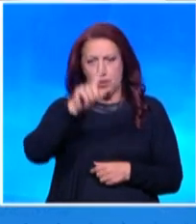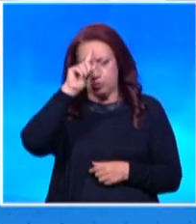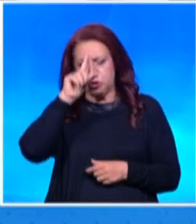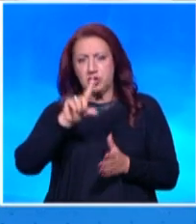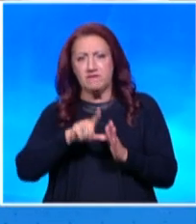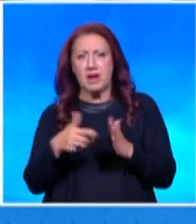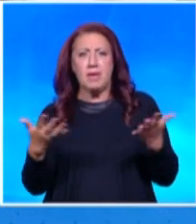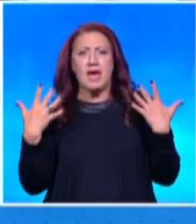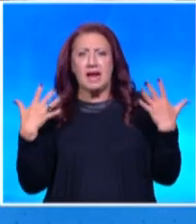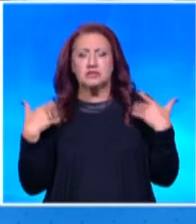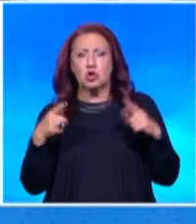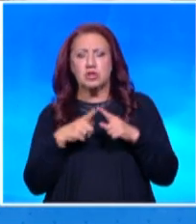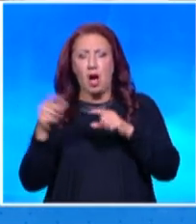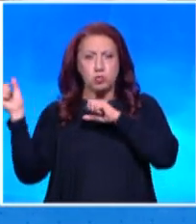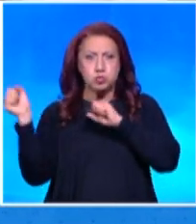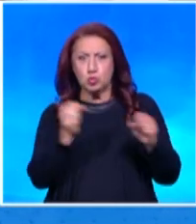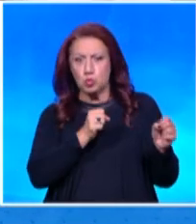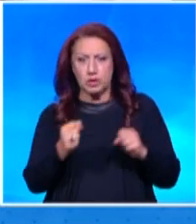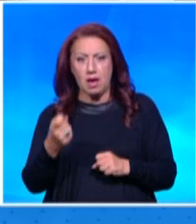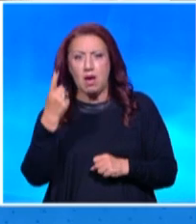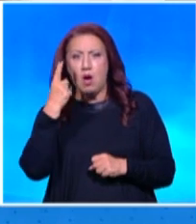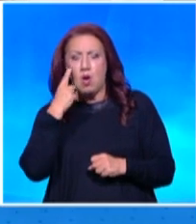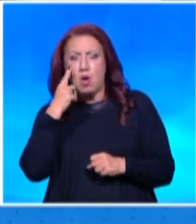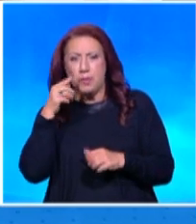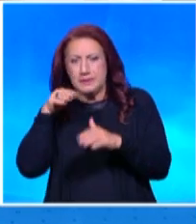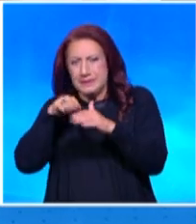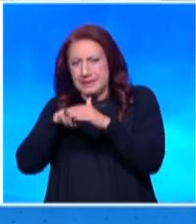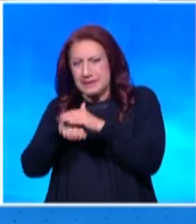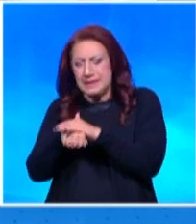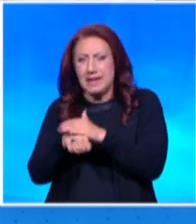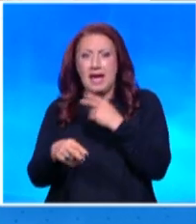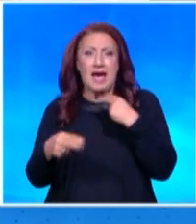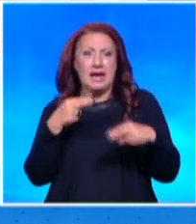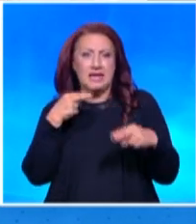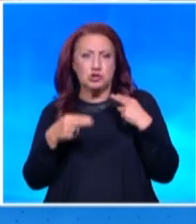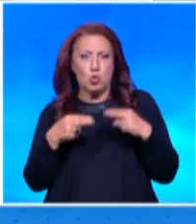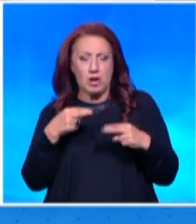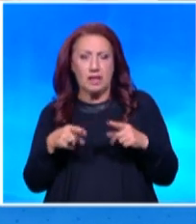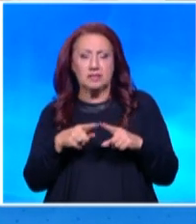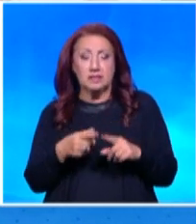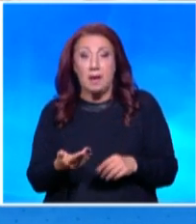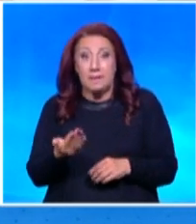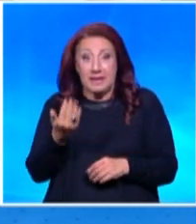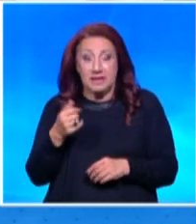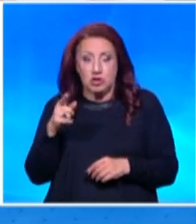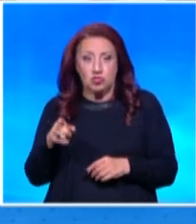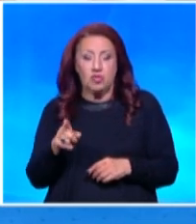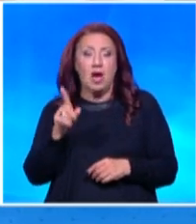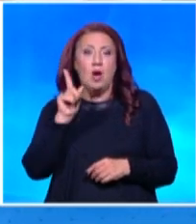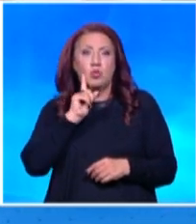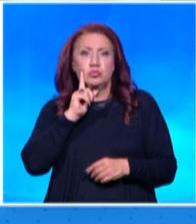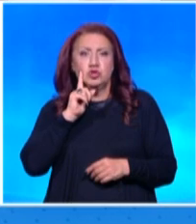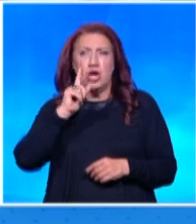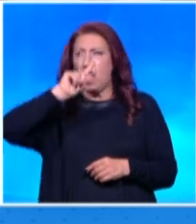разходка. Семейството е опитало да се скрие под най-близкия ресторант, но преди да успее, момченцето е поразено